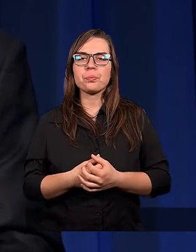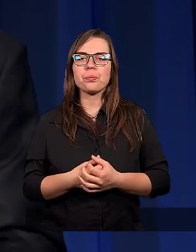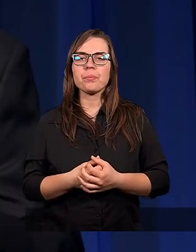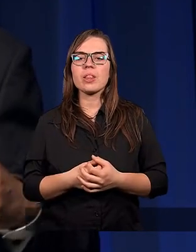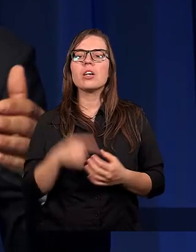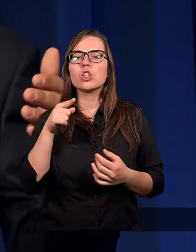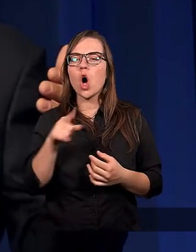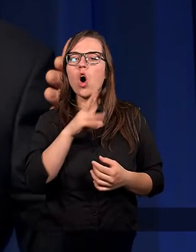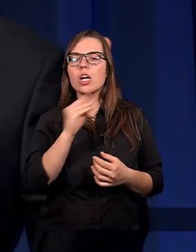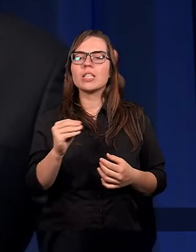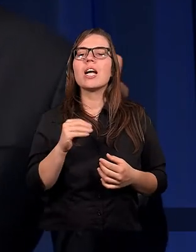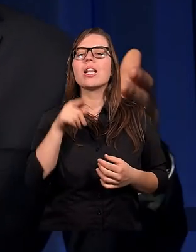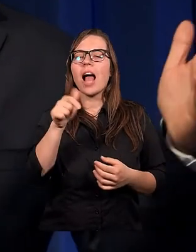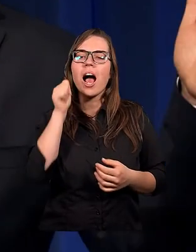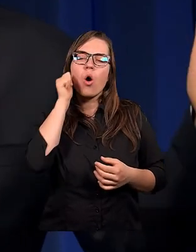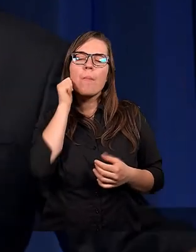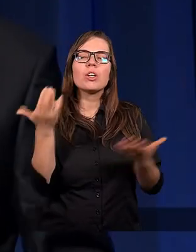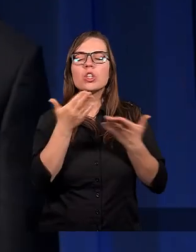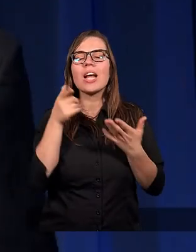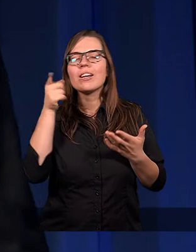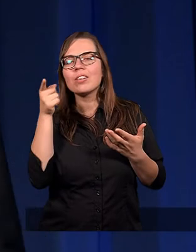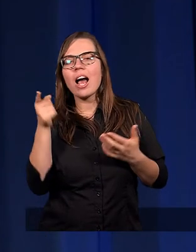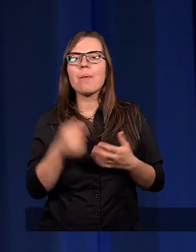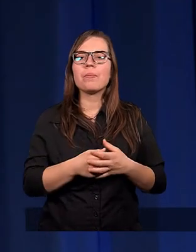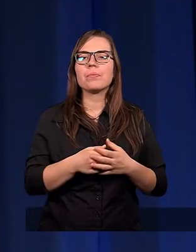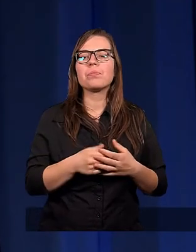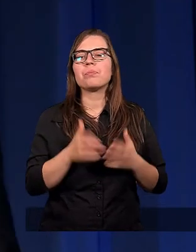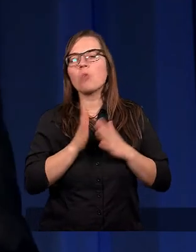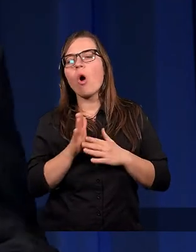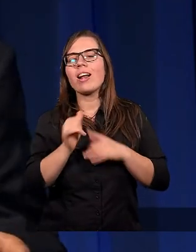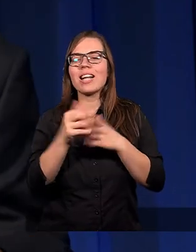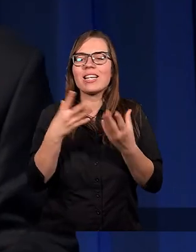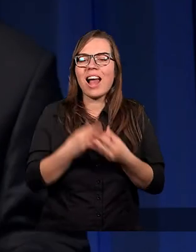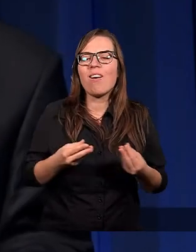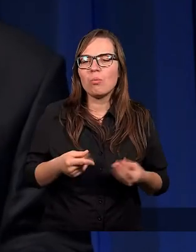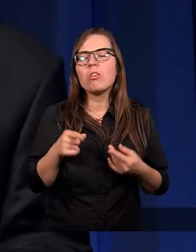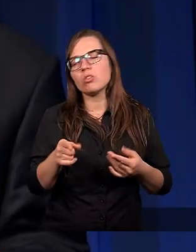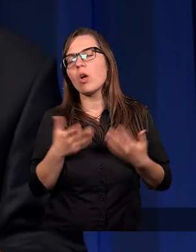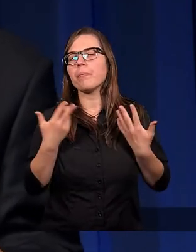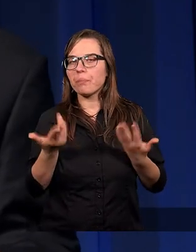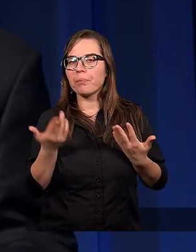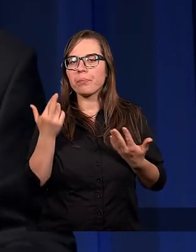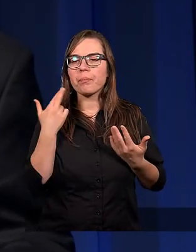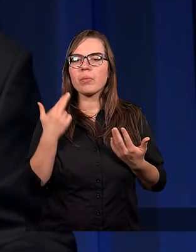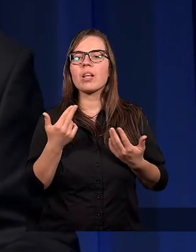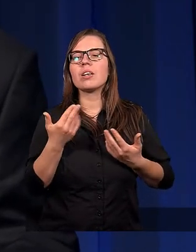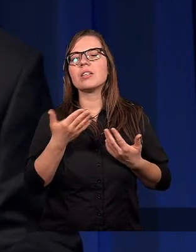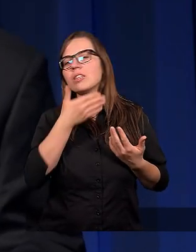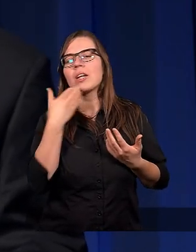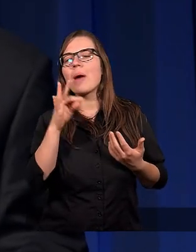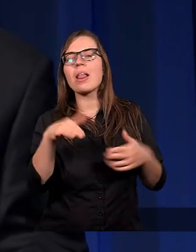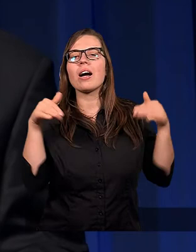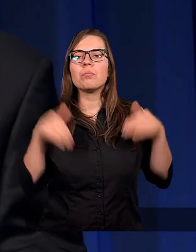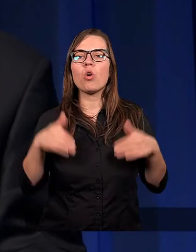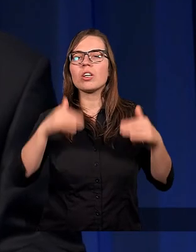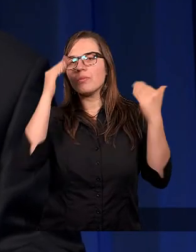No to, że ta kobieta gdzieś tam, poganka, jest zagubiona, no to nie miała takiej